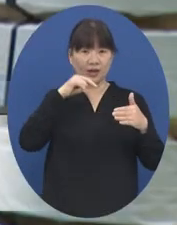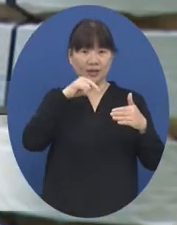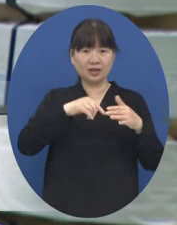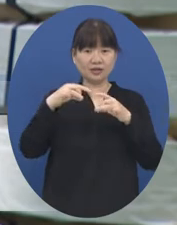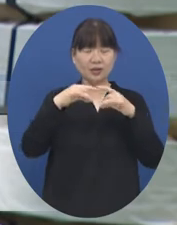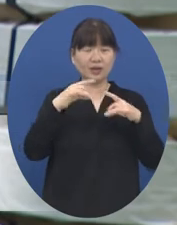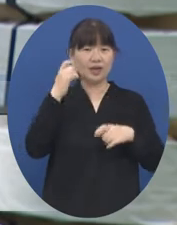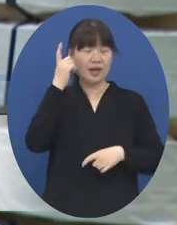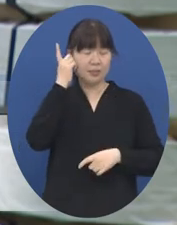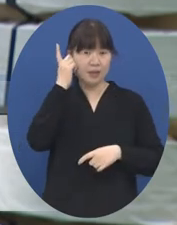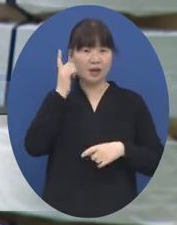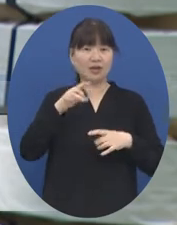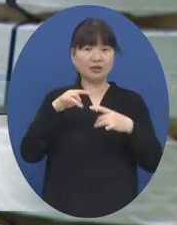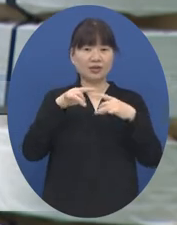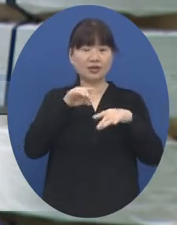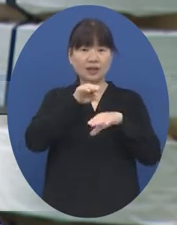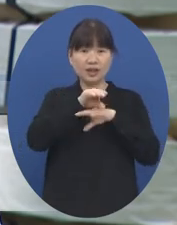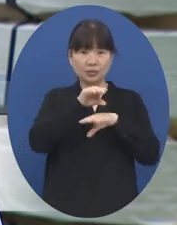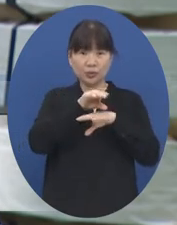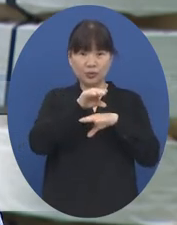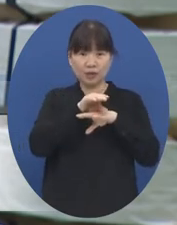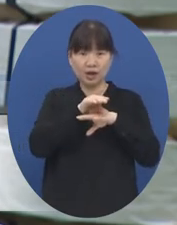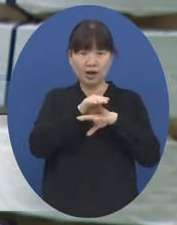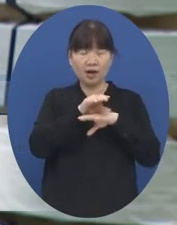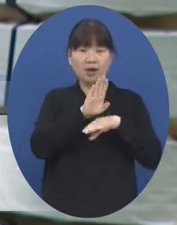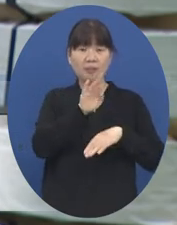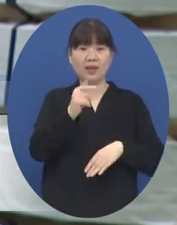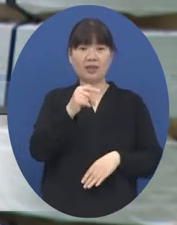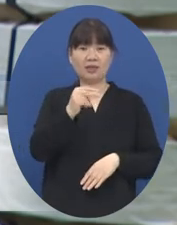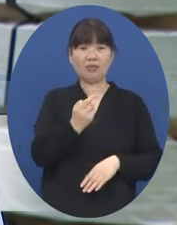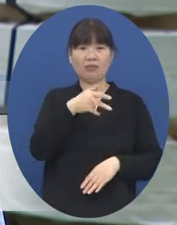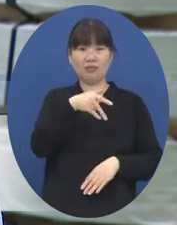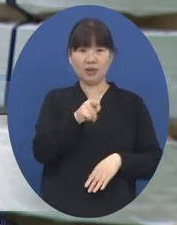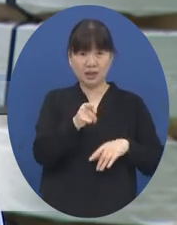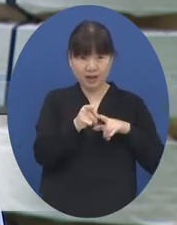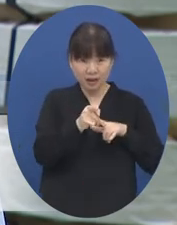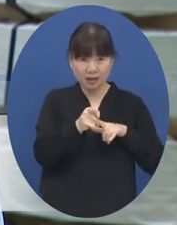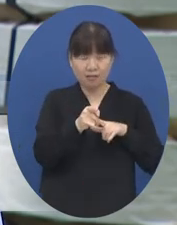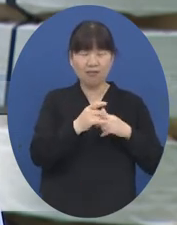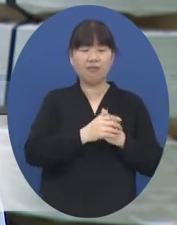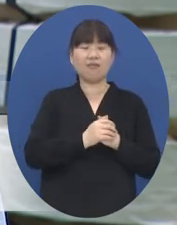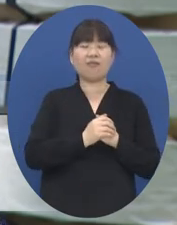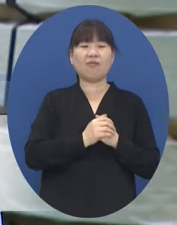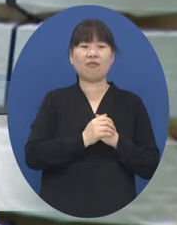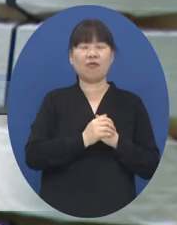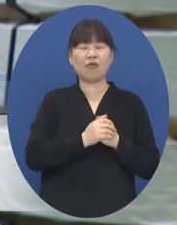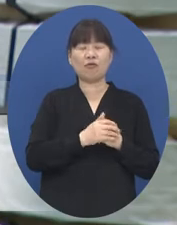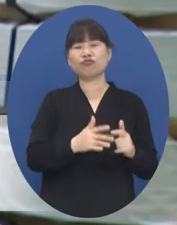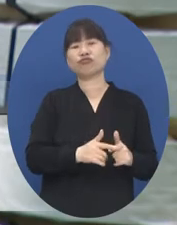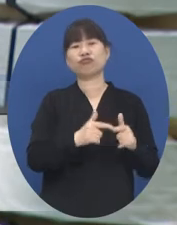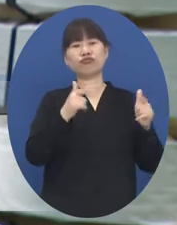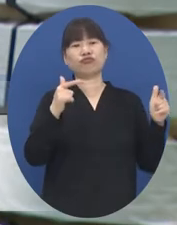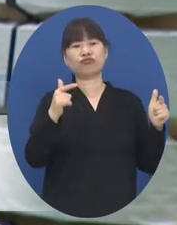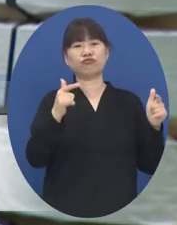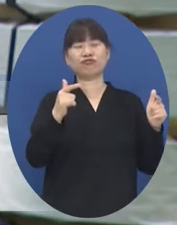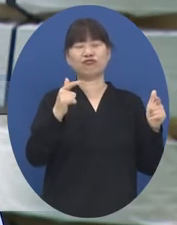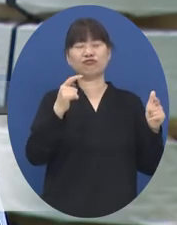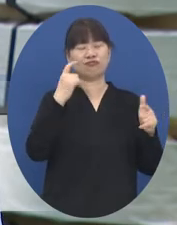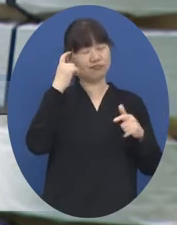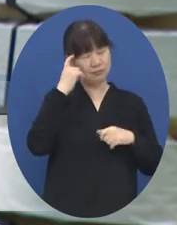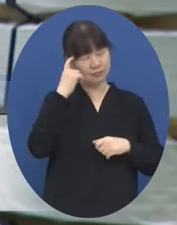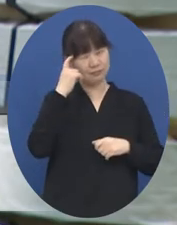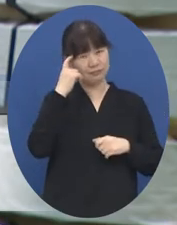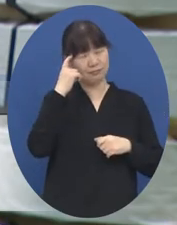이제 핸드폰, 전기자동차 이런 쪽이 반도체나 이런 것들이 더 활성화될 것 같아서